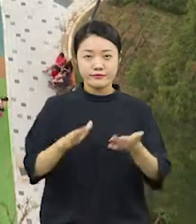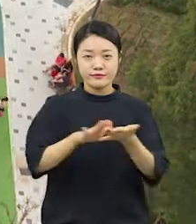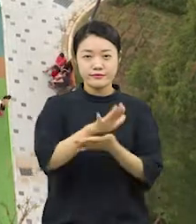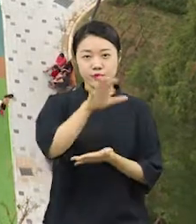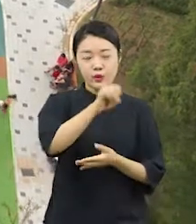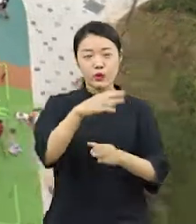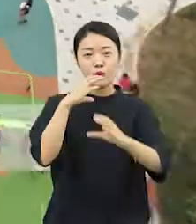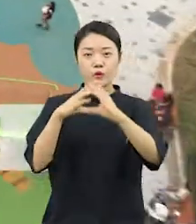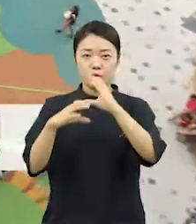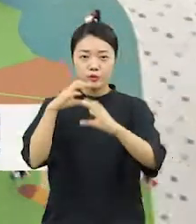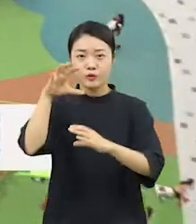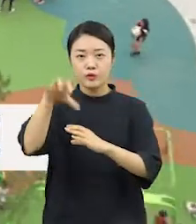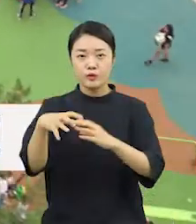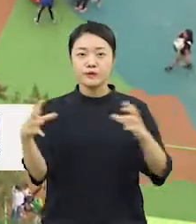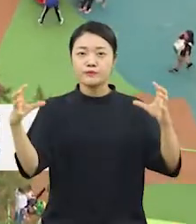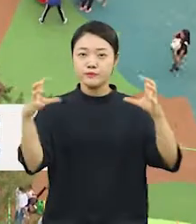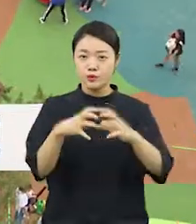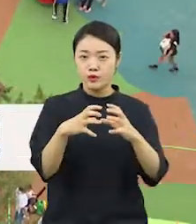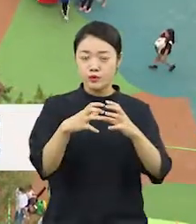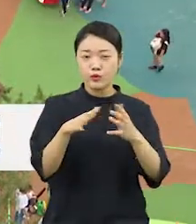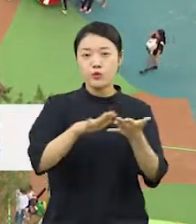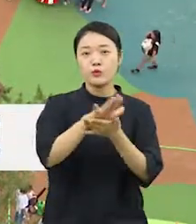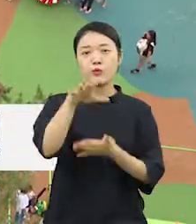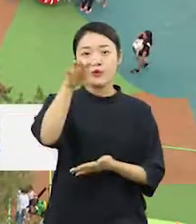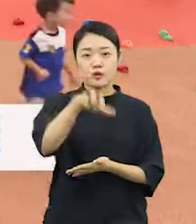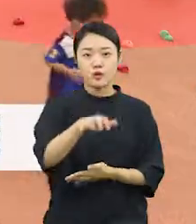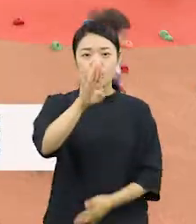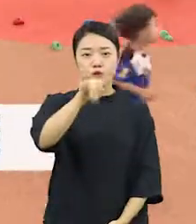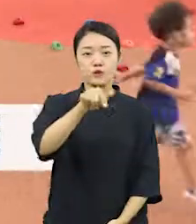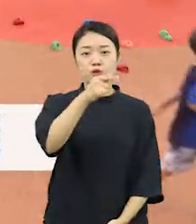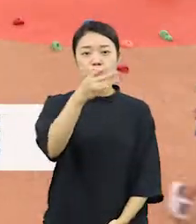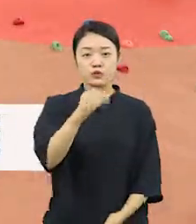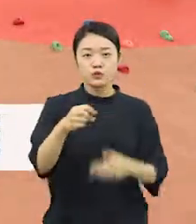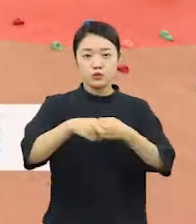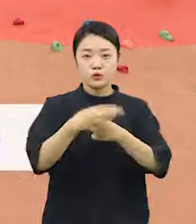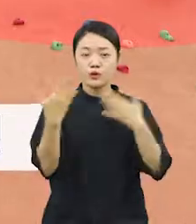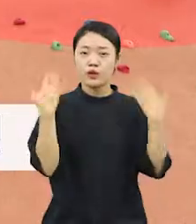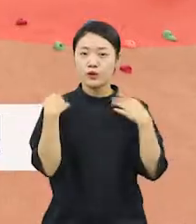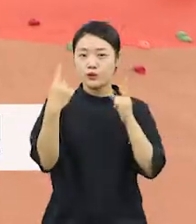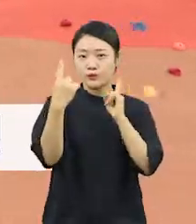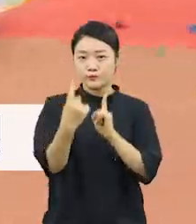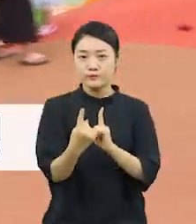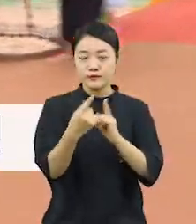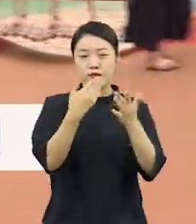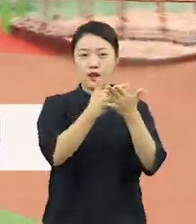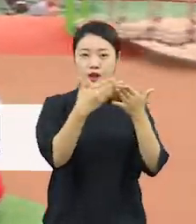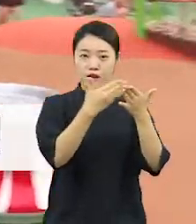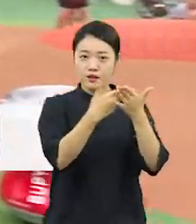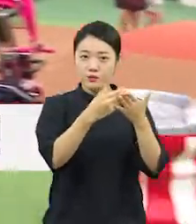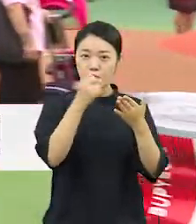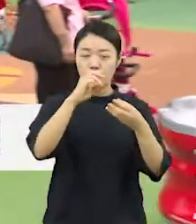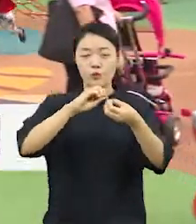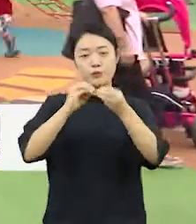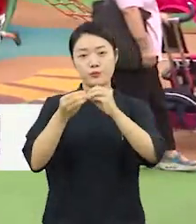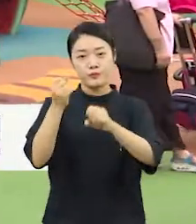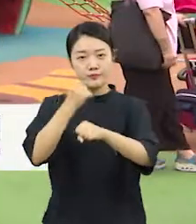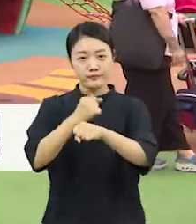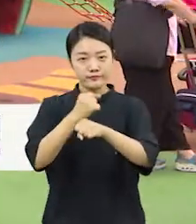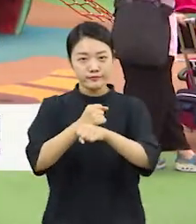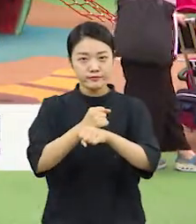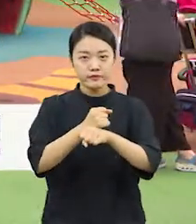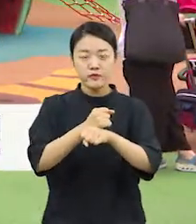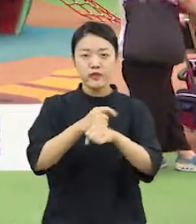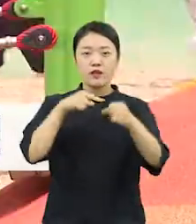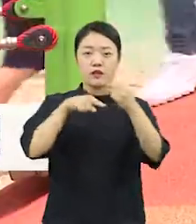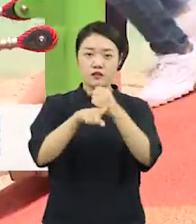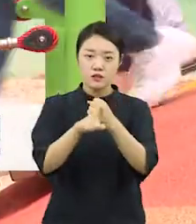놀이터와 커뮤니티 공간을 결합한 생태 놀이터는 부흥초등학교 학생들을 대상으로 그림 그리기, 모형 만들기 등